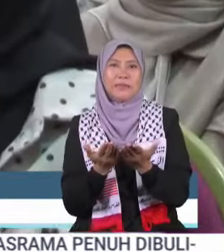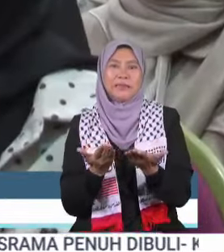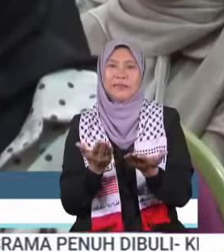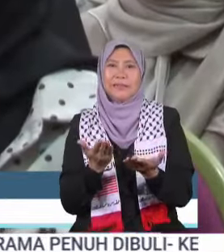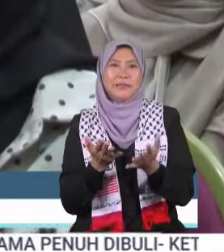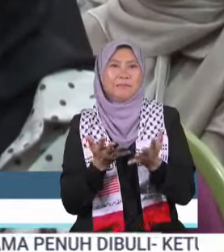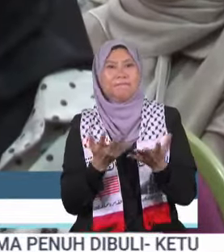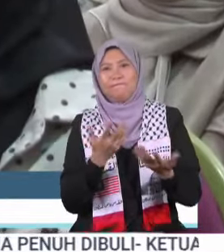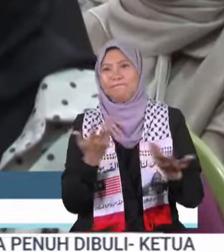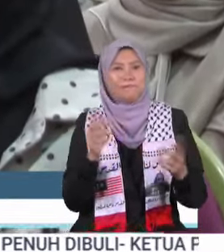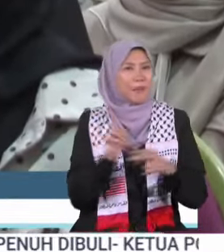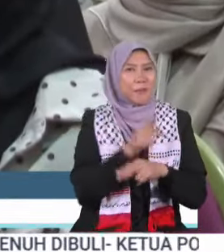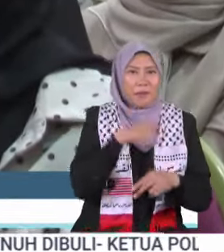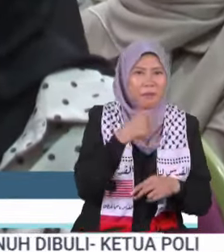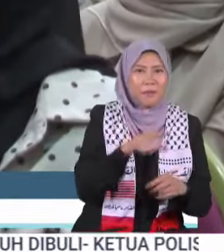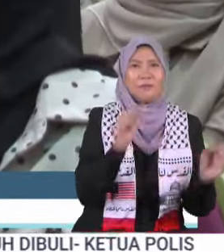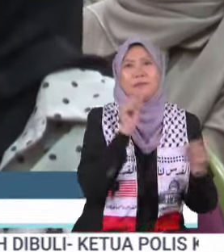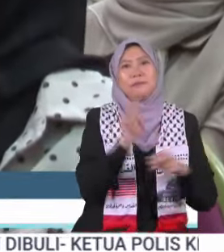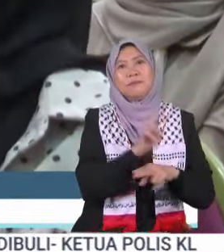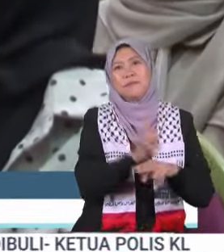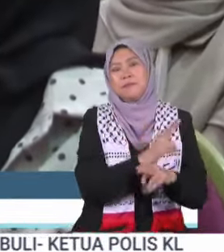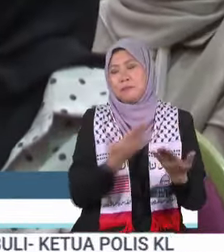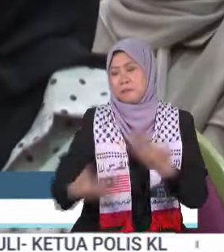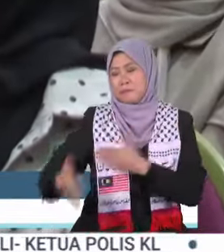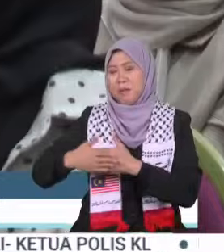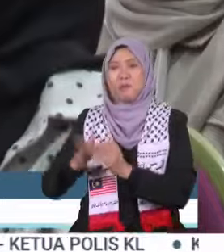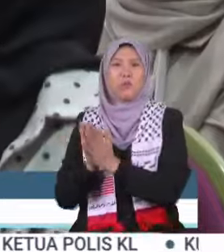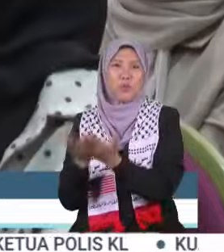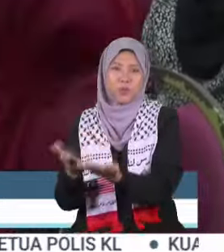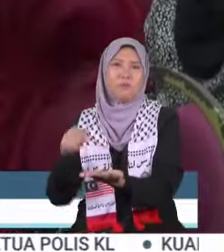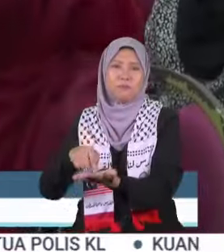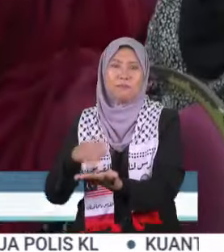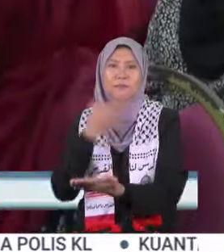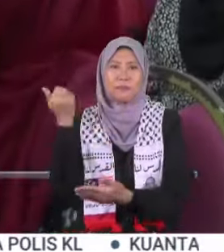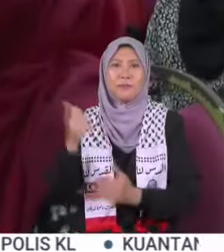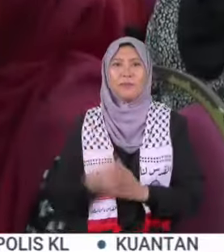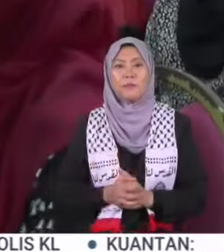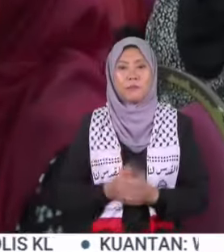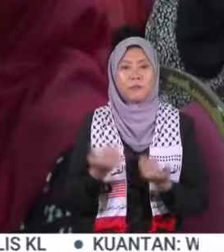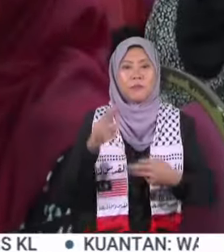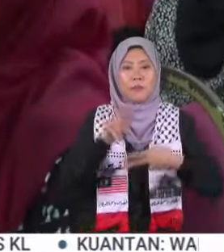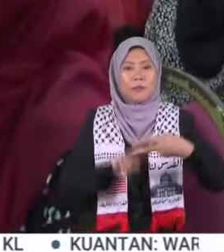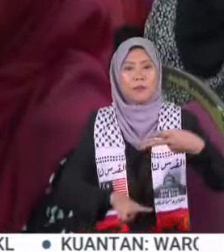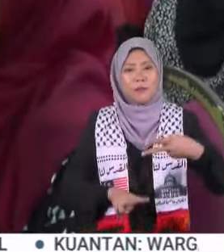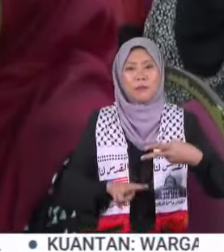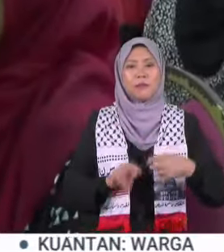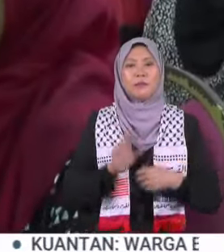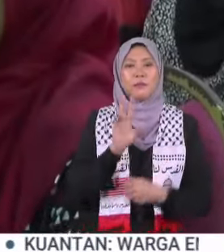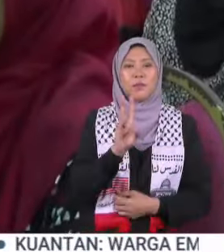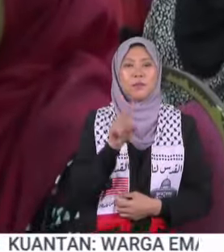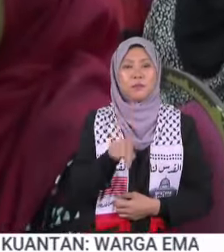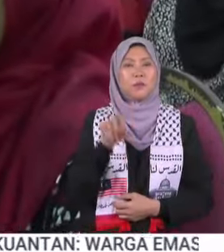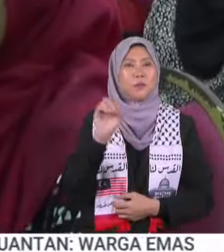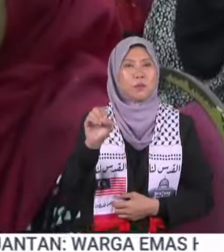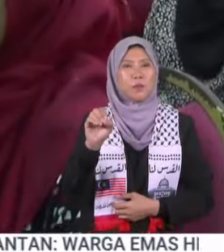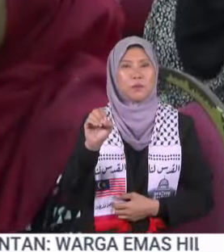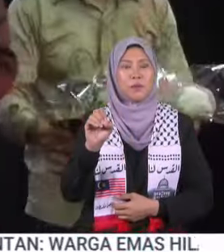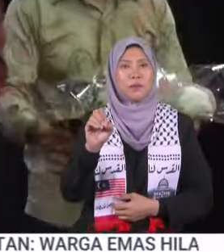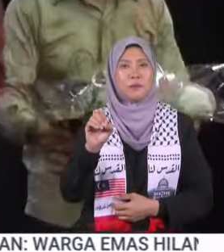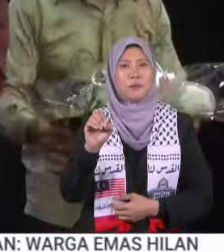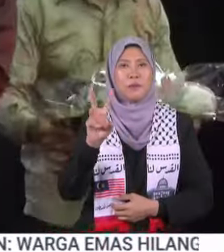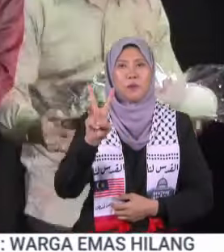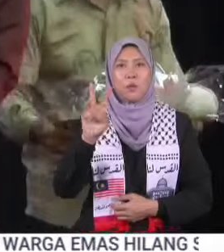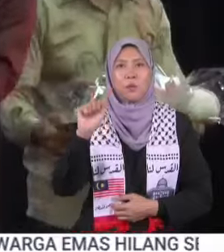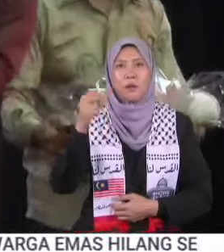buku Beliau berkata demikian pada sidang media selepas merasmikan #mcl live 7.0 Wahana